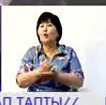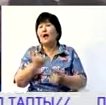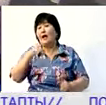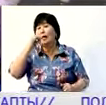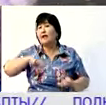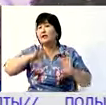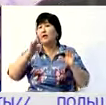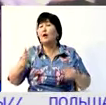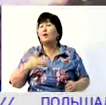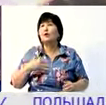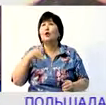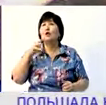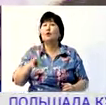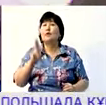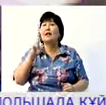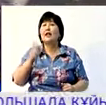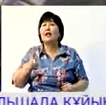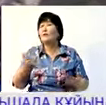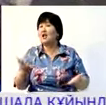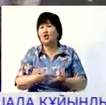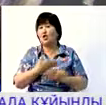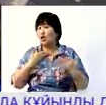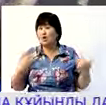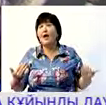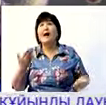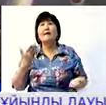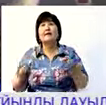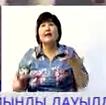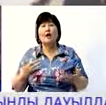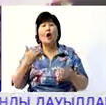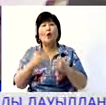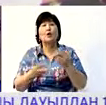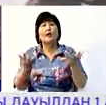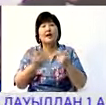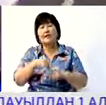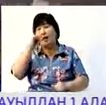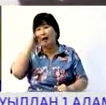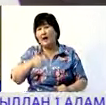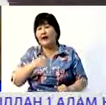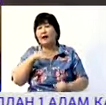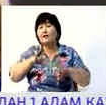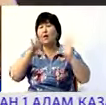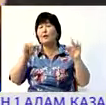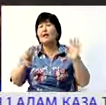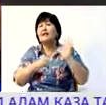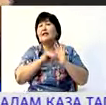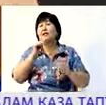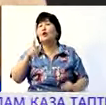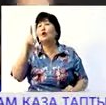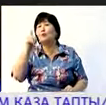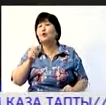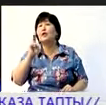Қазақстан бойынша біз әлі 3000 килограммға жеткен жоқпыз. Егер де орта есеппен Қазақстан бойынша біз